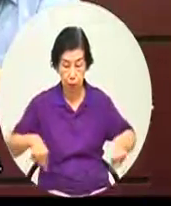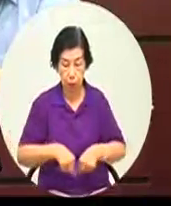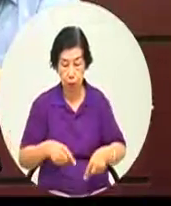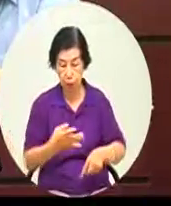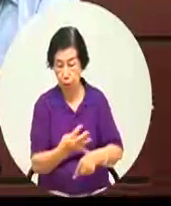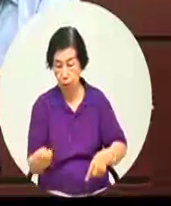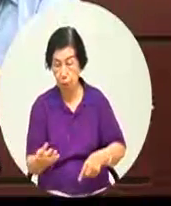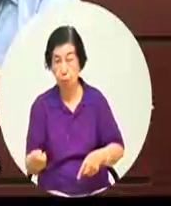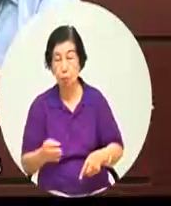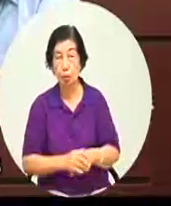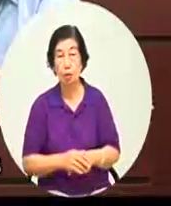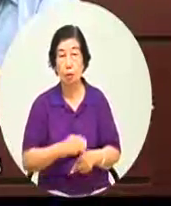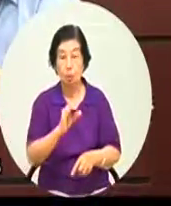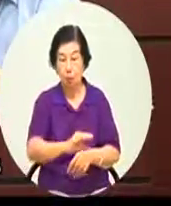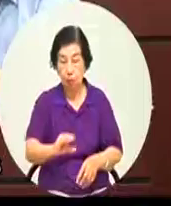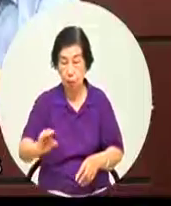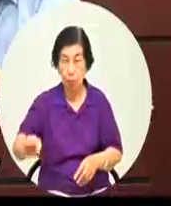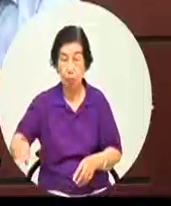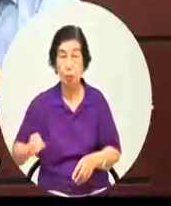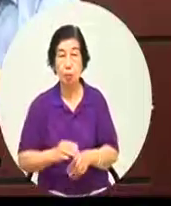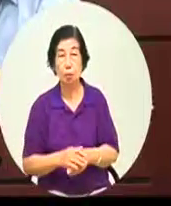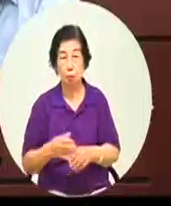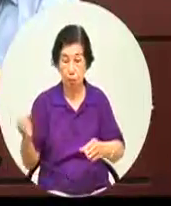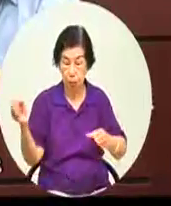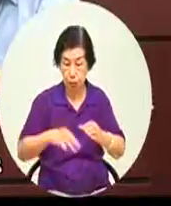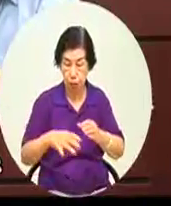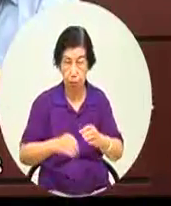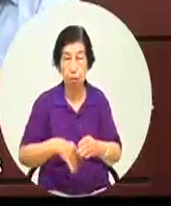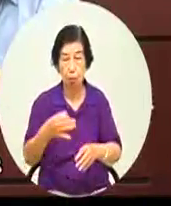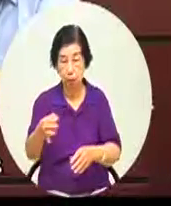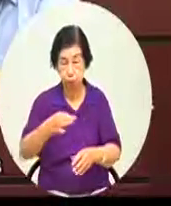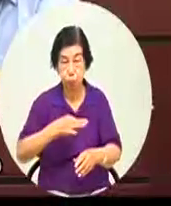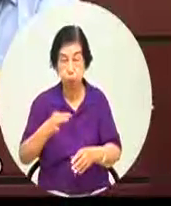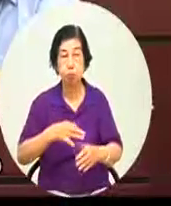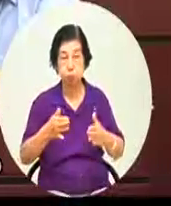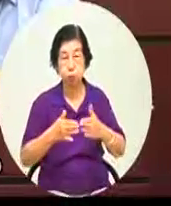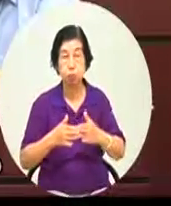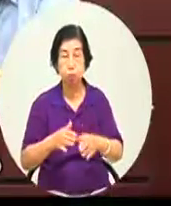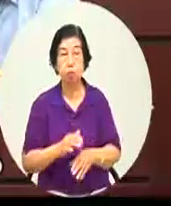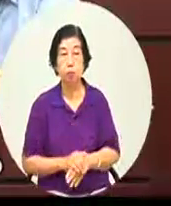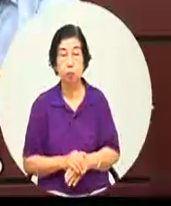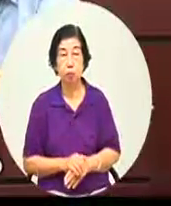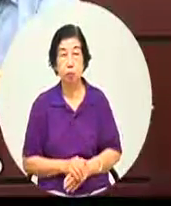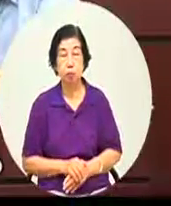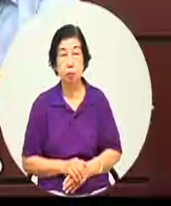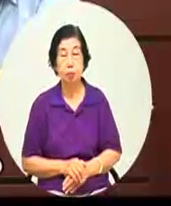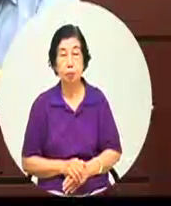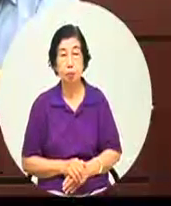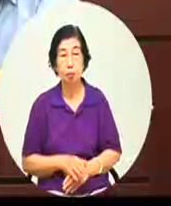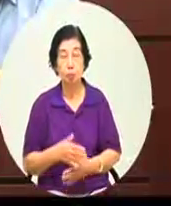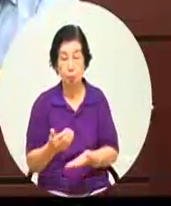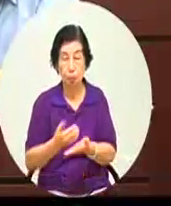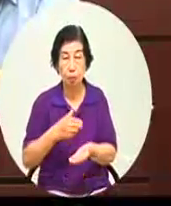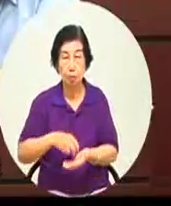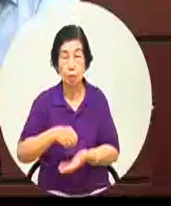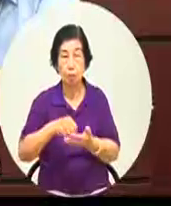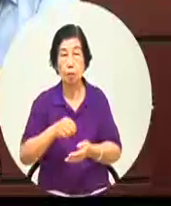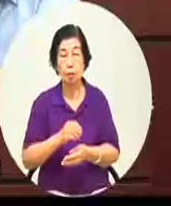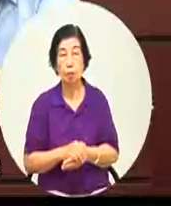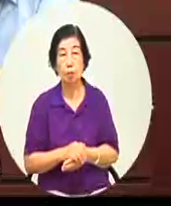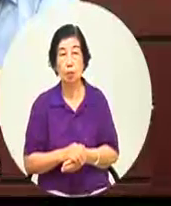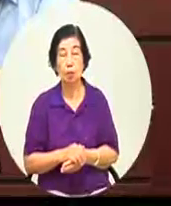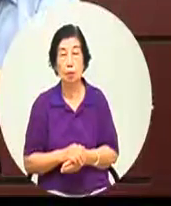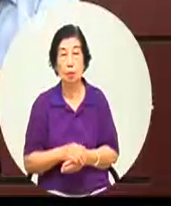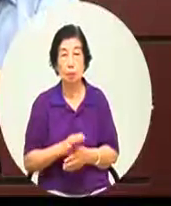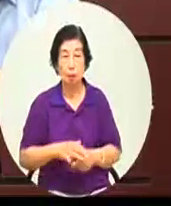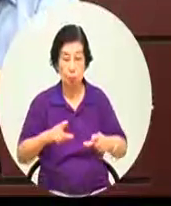啦，已经有迄个停车的需求的，应该要纳入我们收费的迄个系统内面吼。啊，拄只议员哦，建议讲吼，伫一挂需求比较